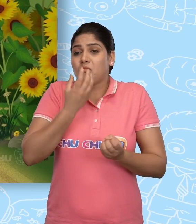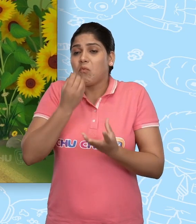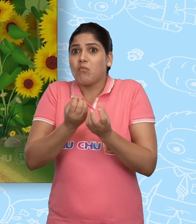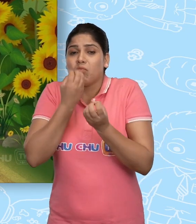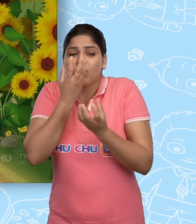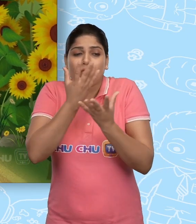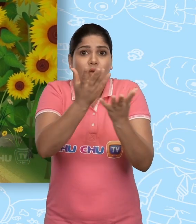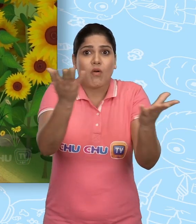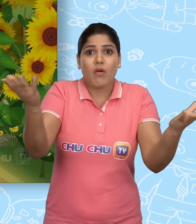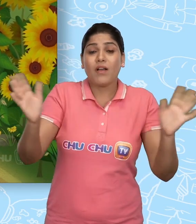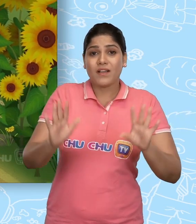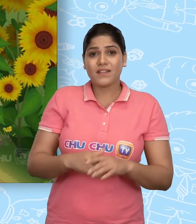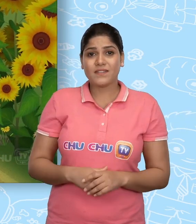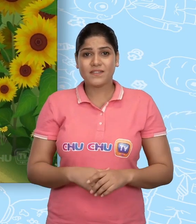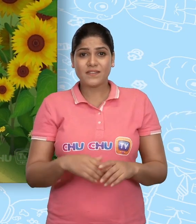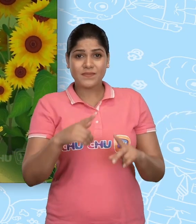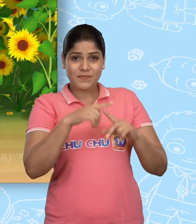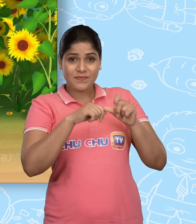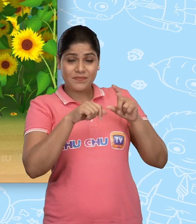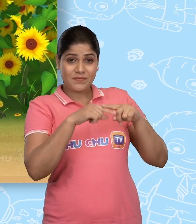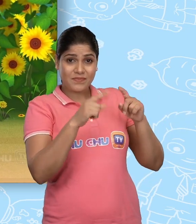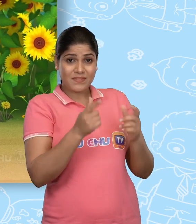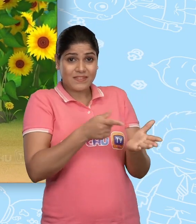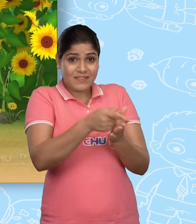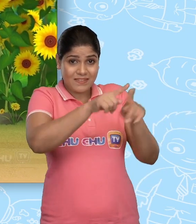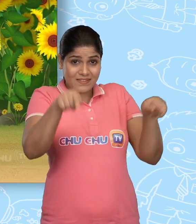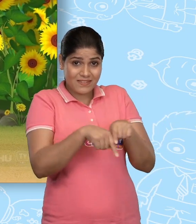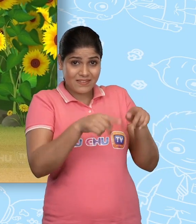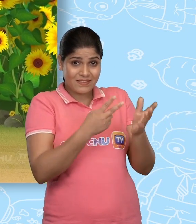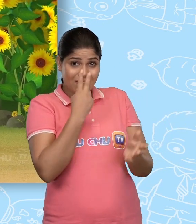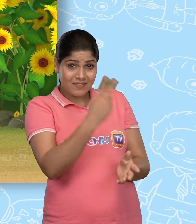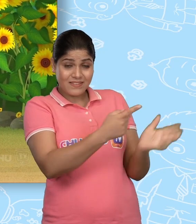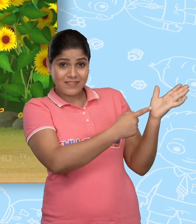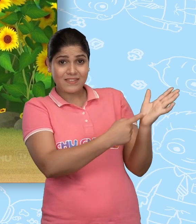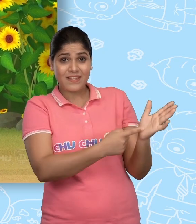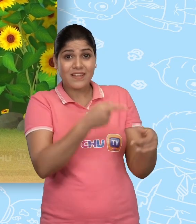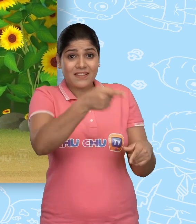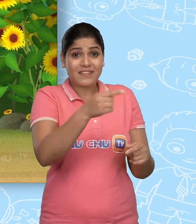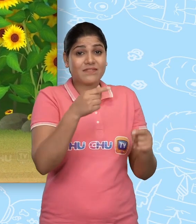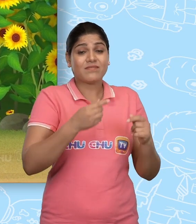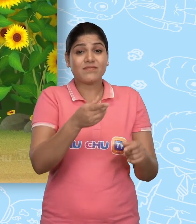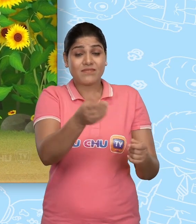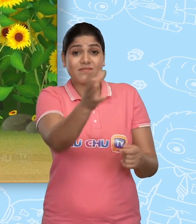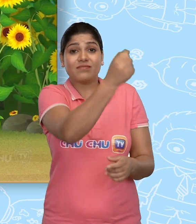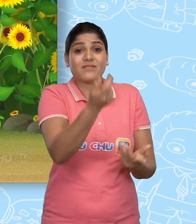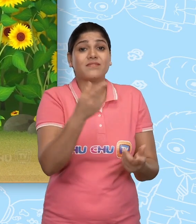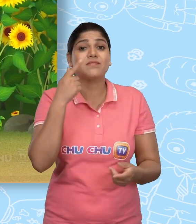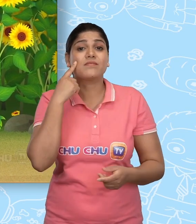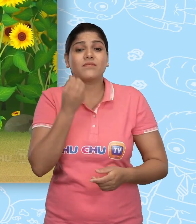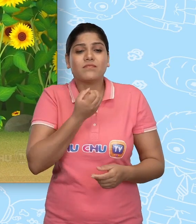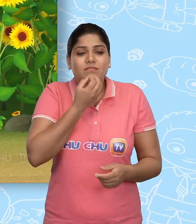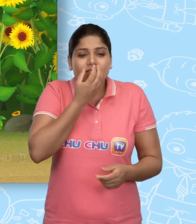वहाँ सूरजमुखी के बहुत सारे फूल खिले थे। बेबी टाकू इस खेत को देखो, यहीं से आया है तुम्हारे